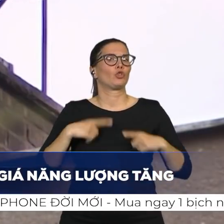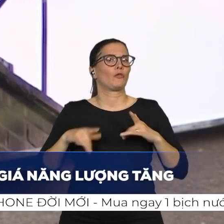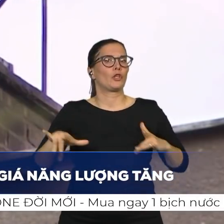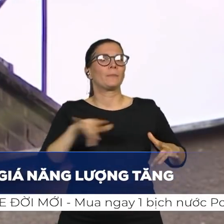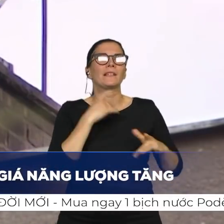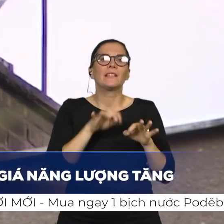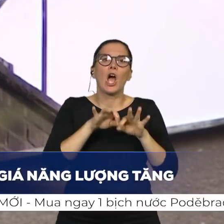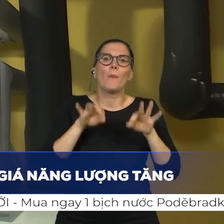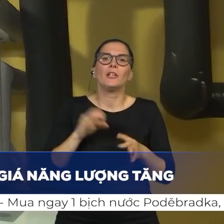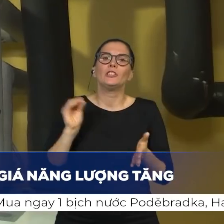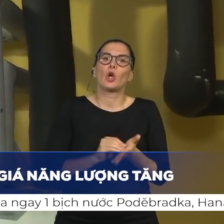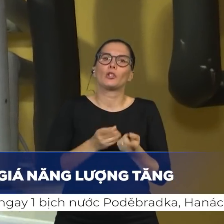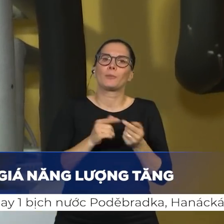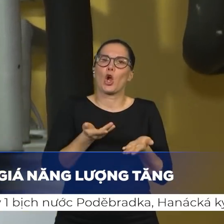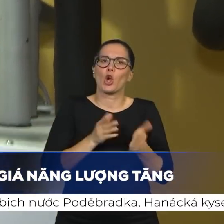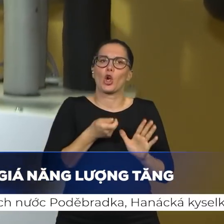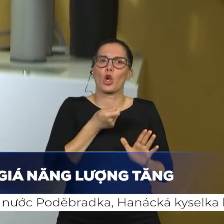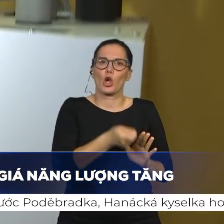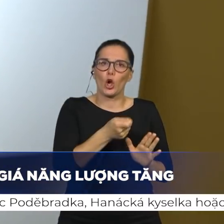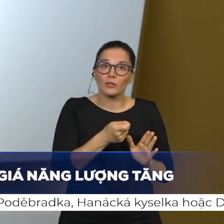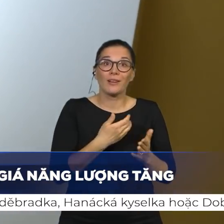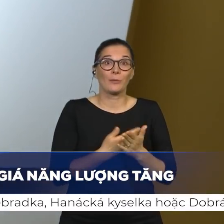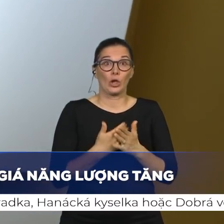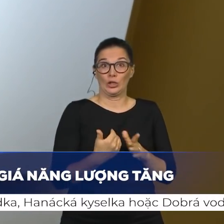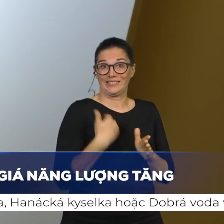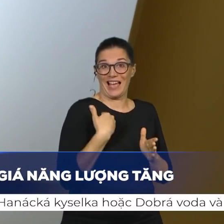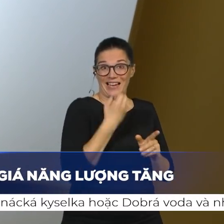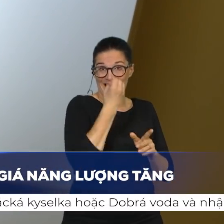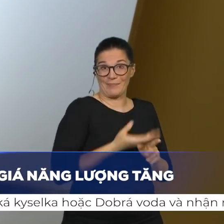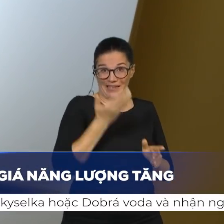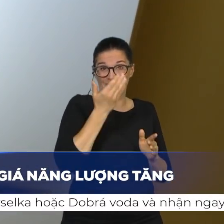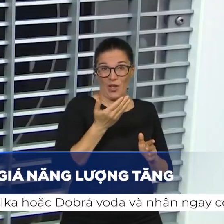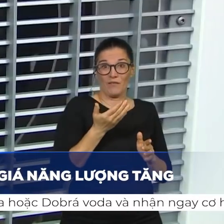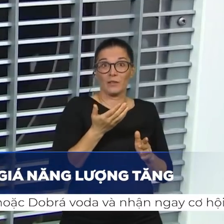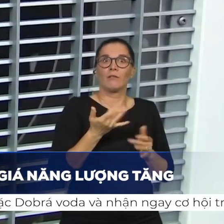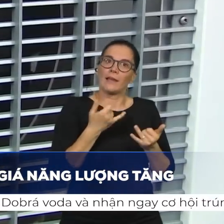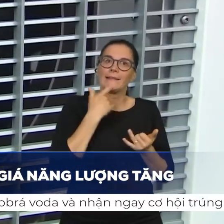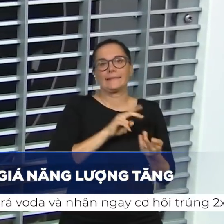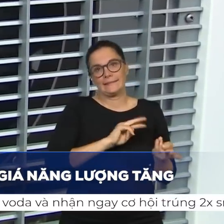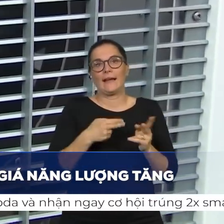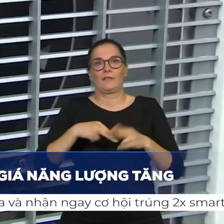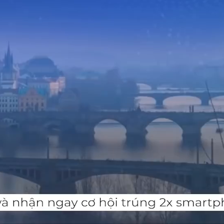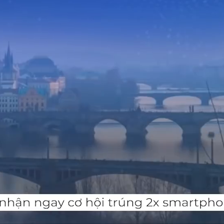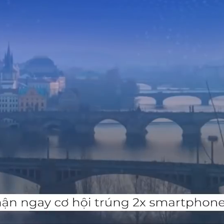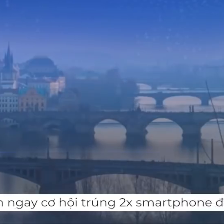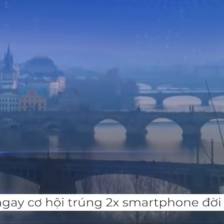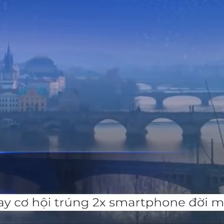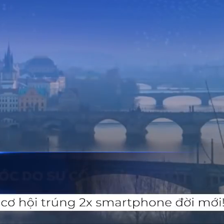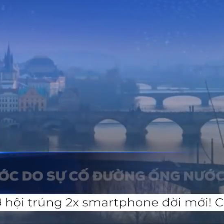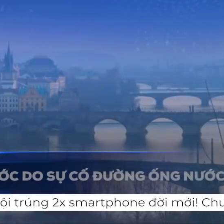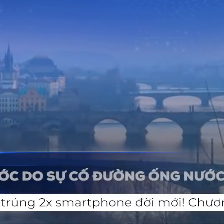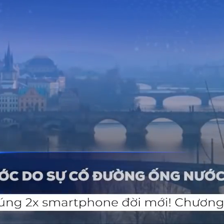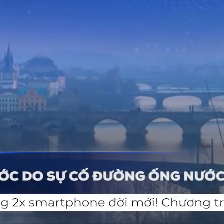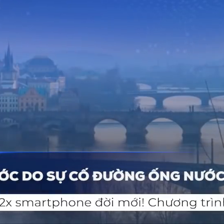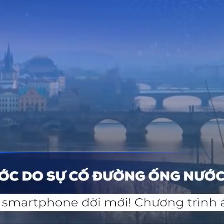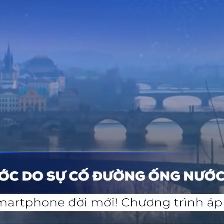thay vì sử dụng các nồi hơi cũ đốt bằng khí ga Bộ muốn dùng máy nước nóng để giảm sự phụ thuộc vào khí đốt tự nhiên của nha à Anh vào